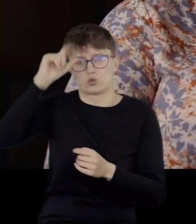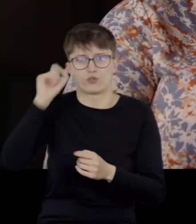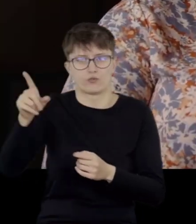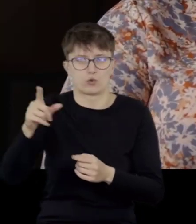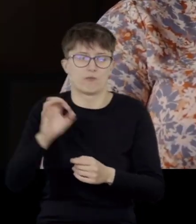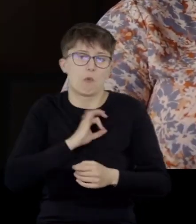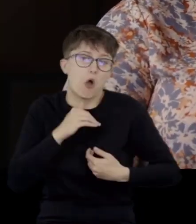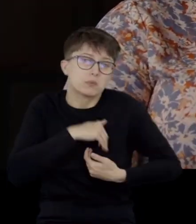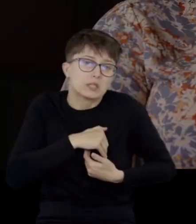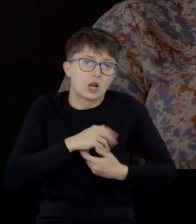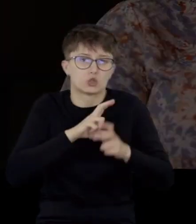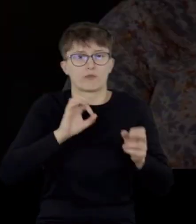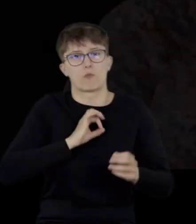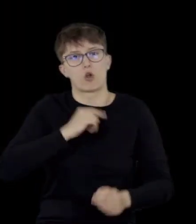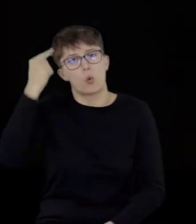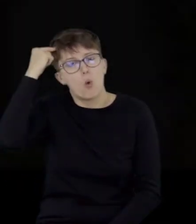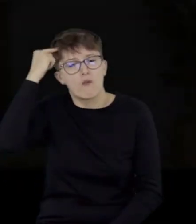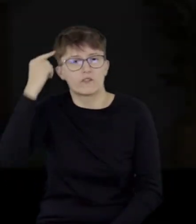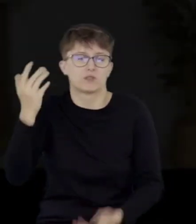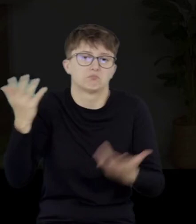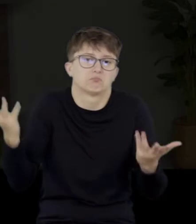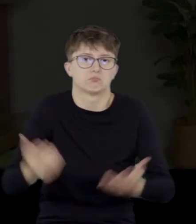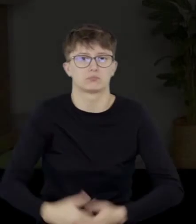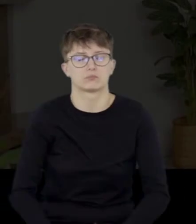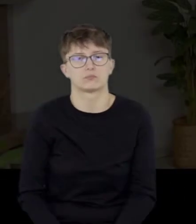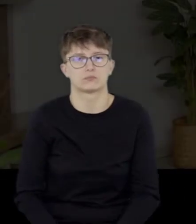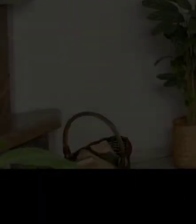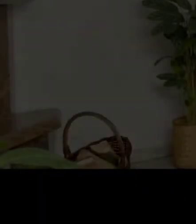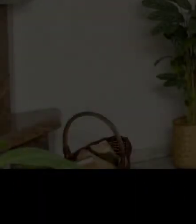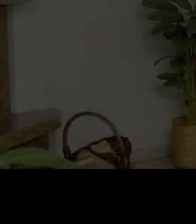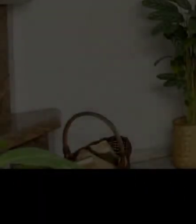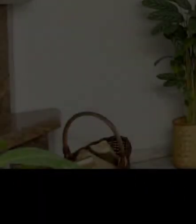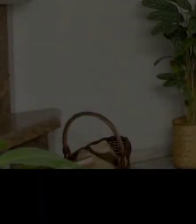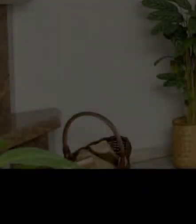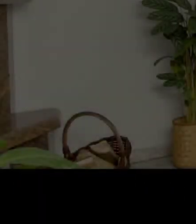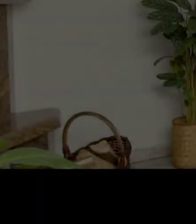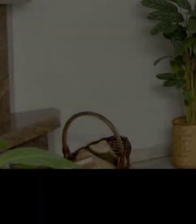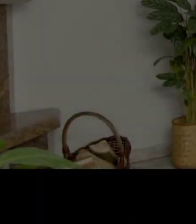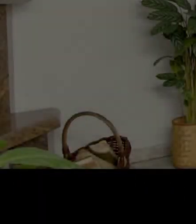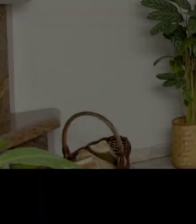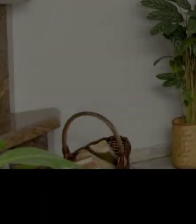będą. Czy w moim sercu, w mojej głowie. Help me out, my long lost friend.